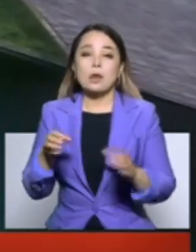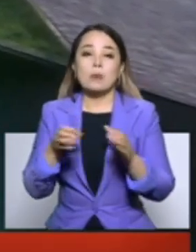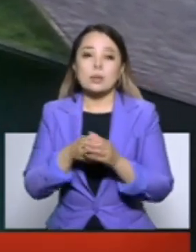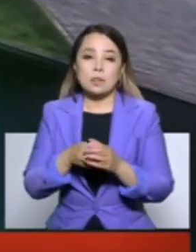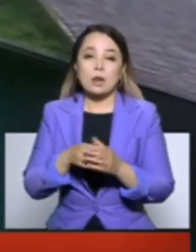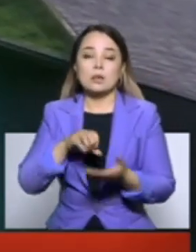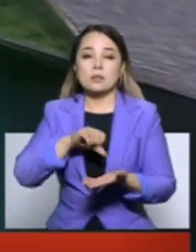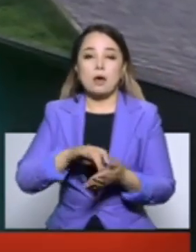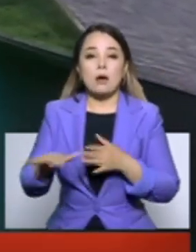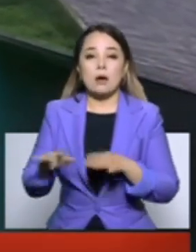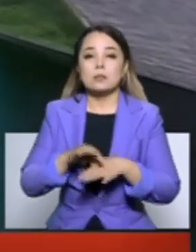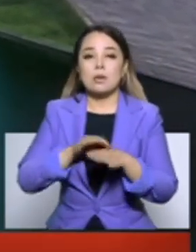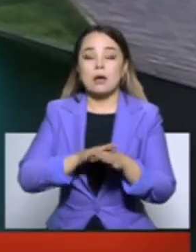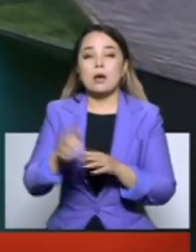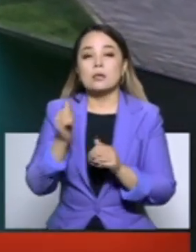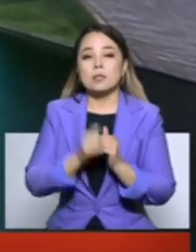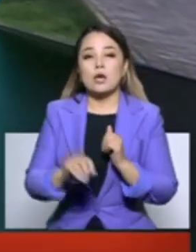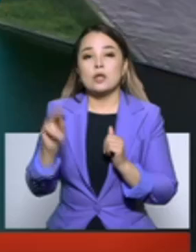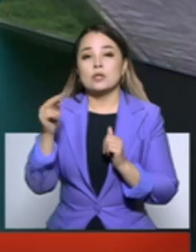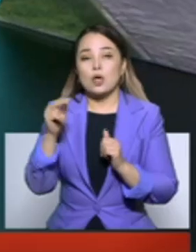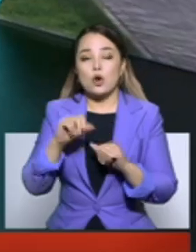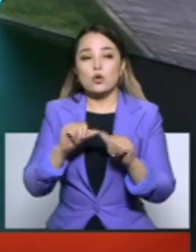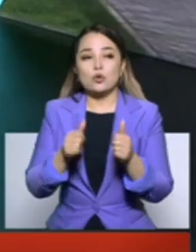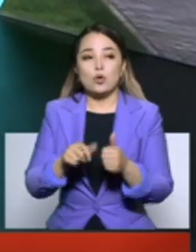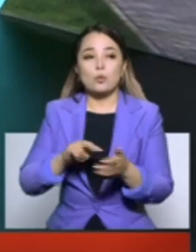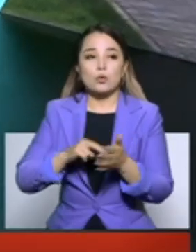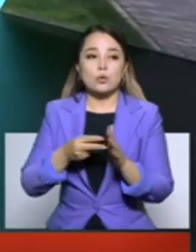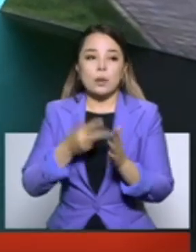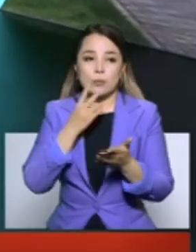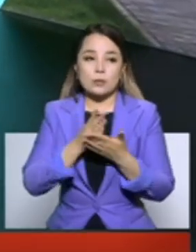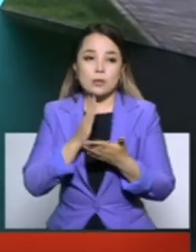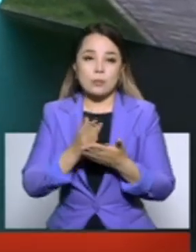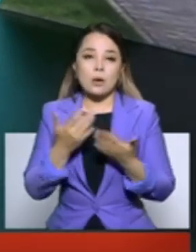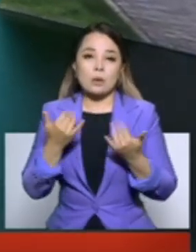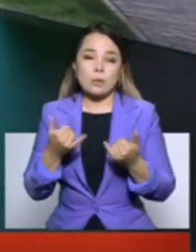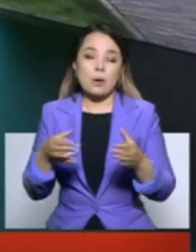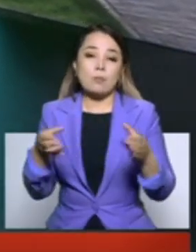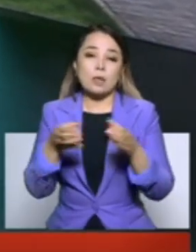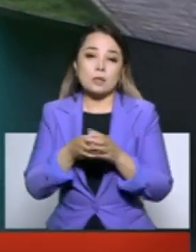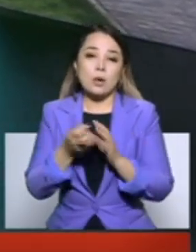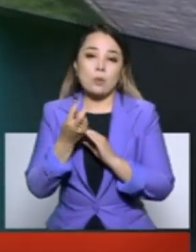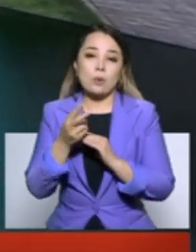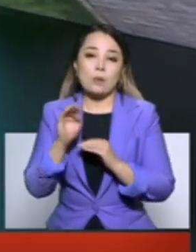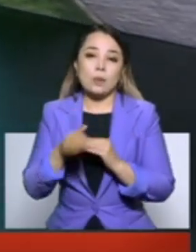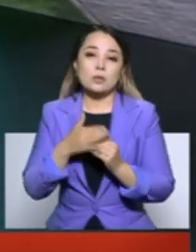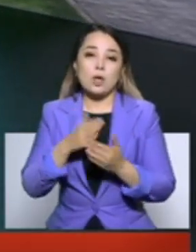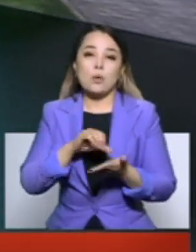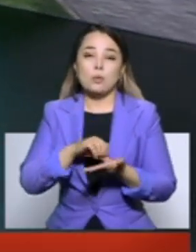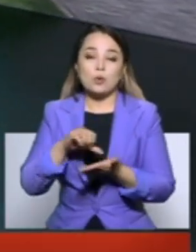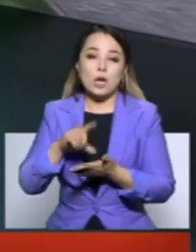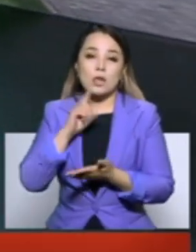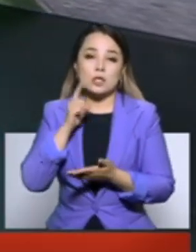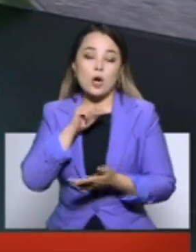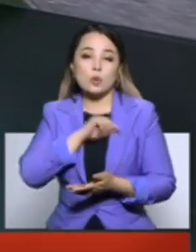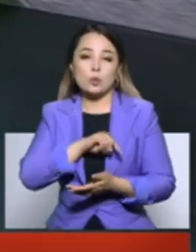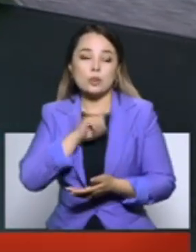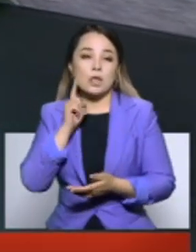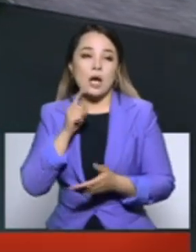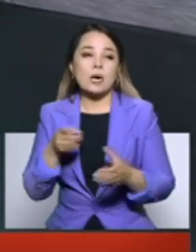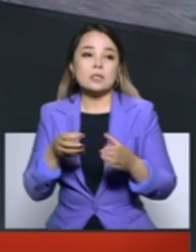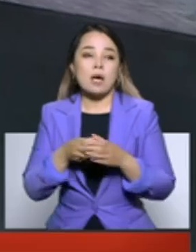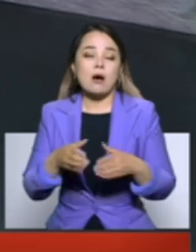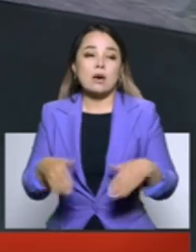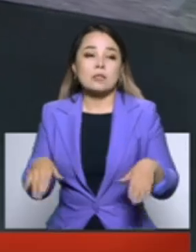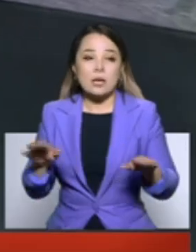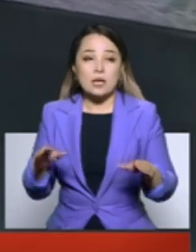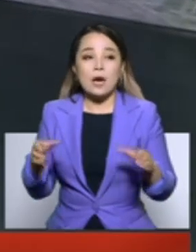бұл акцияны әр бейсенбі сайын ұйымдастыруды жоспарлап отыр. Бүгін партияның 12 мың мүшесі мен жастар рухы жастар қанатының